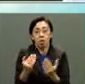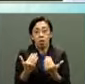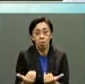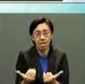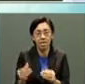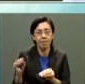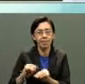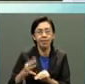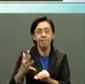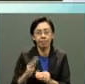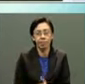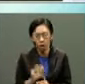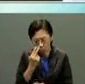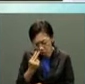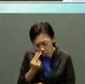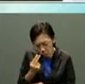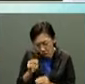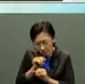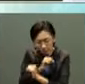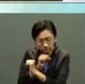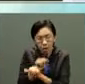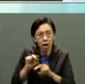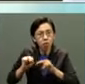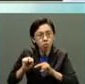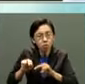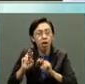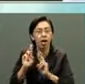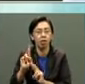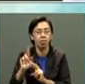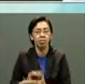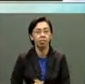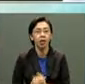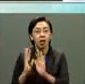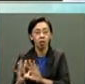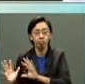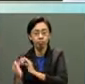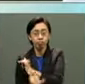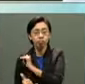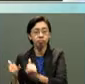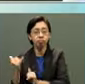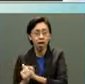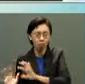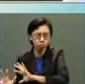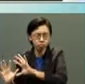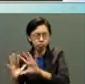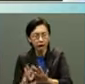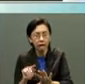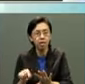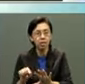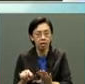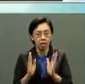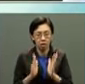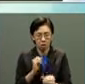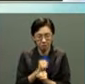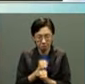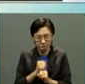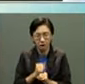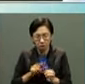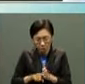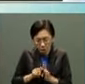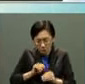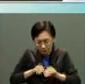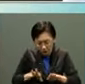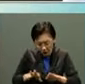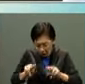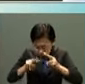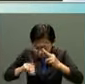แต่ก็ยังเป็นการเฝ้าระวังของชั้นคนที่เป็นกลุ่มระบาดนักระบาดวิทยาที่เข้าไปสอบสวนโรคนะ